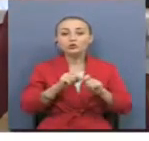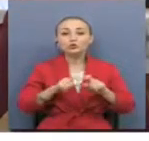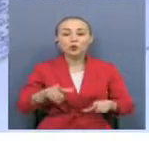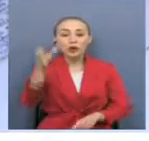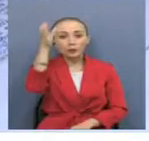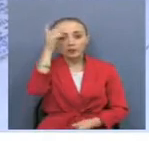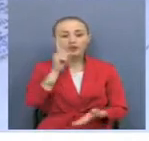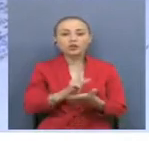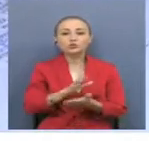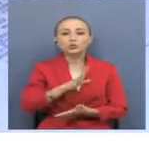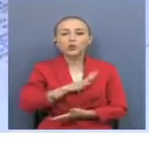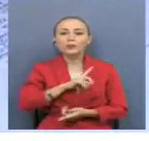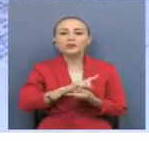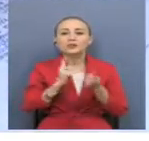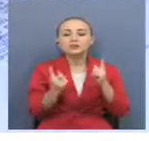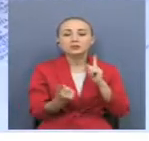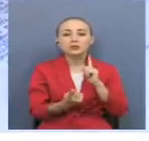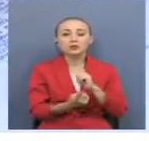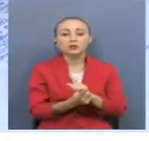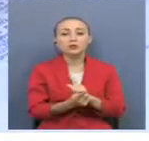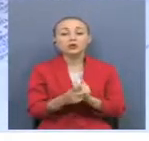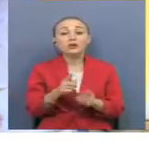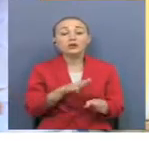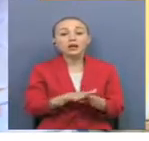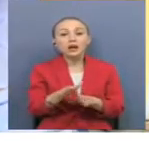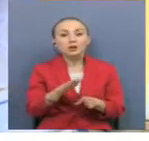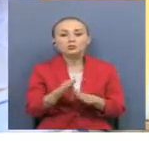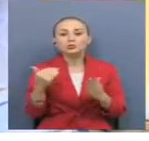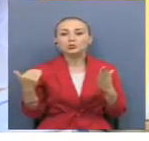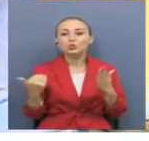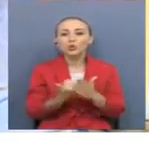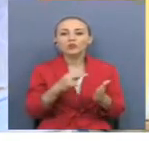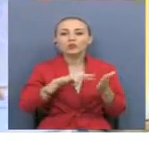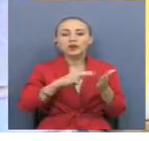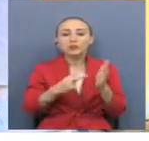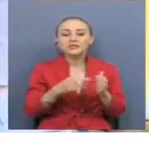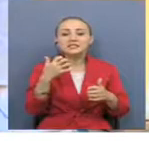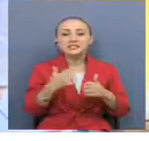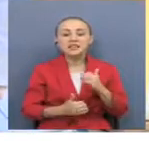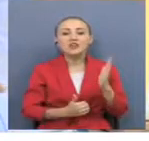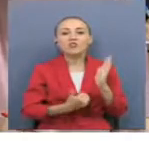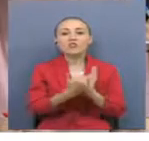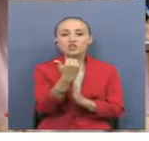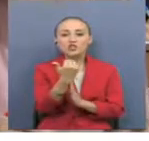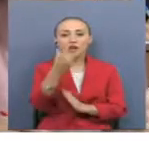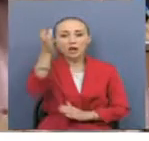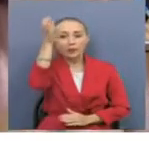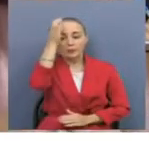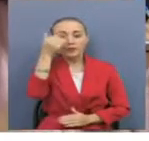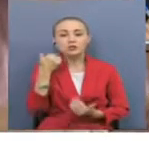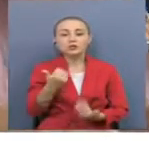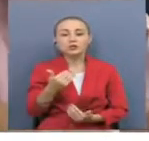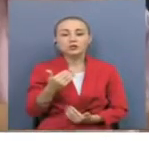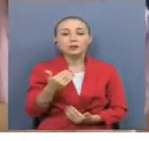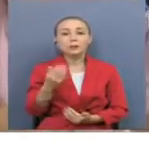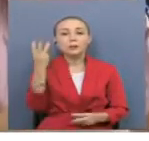білім салаларына жаңадан реформалар енгізілуде. Қазіргі кезде елбасы жолдауына сәйкес жаңашылдыққа сыни ойлау мен коммуникативтілікті дамытуға